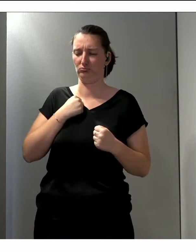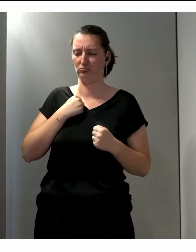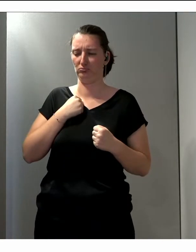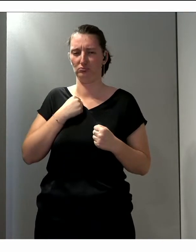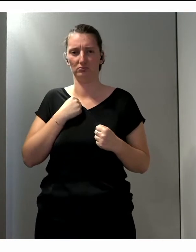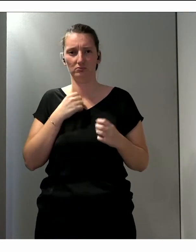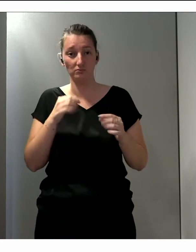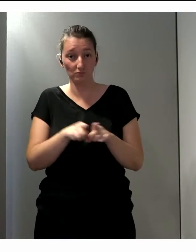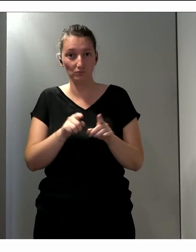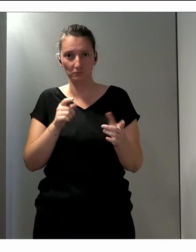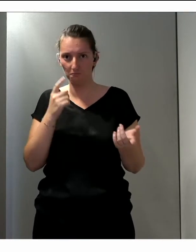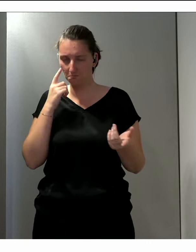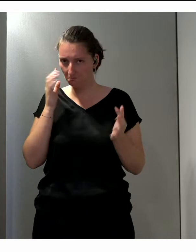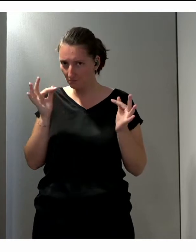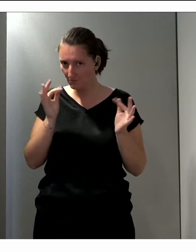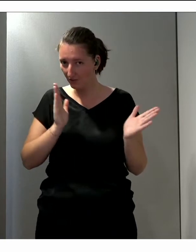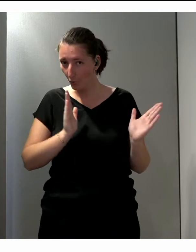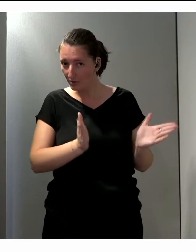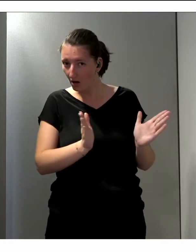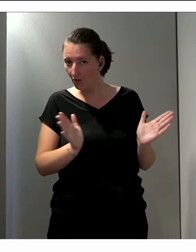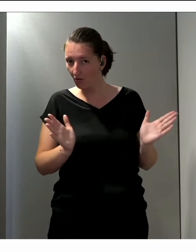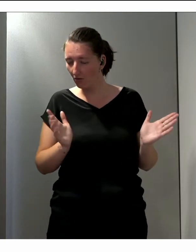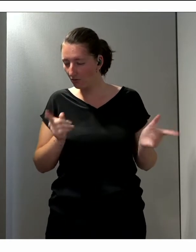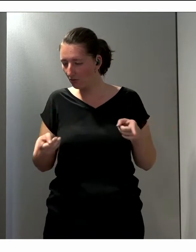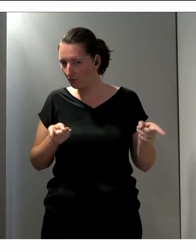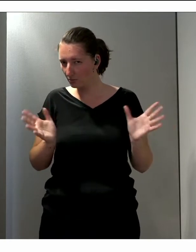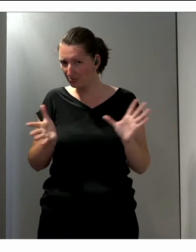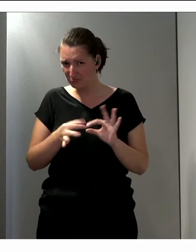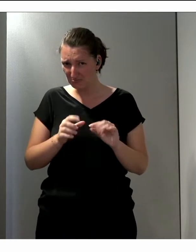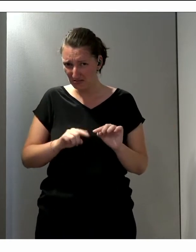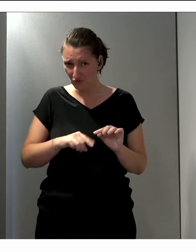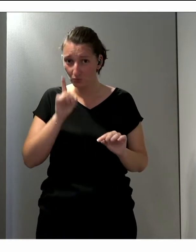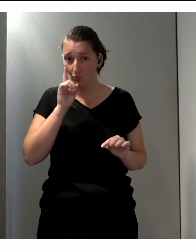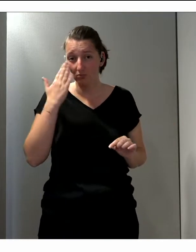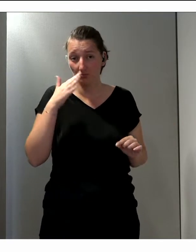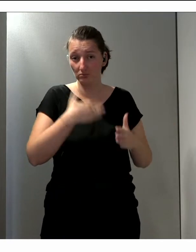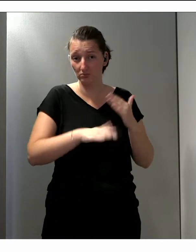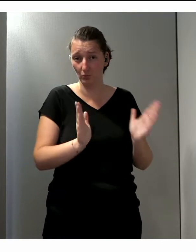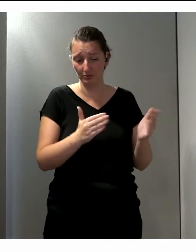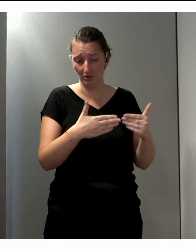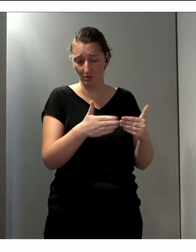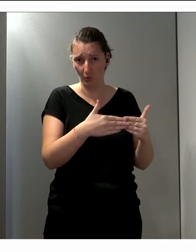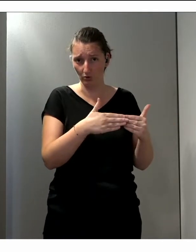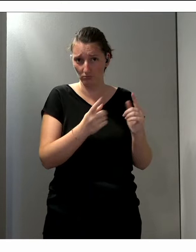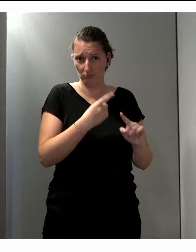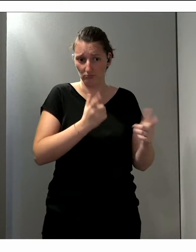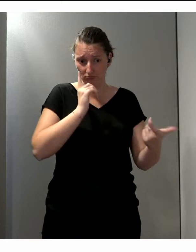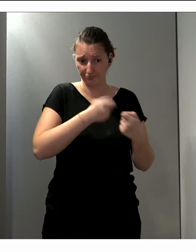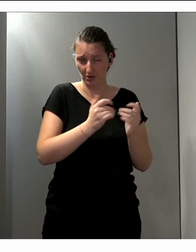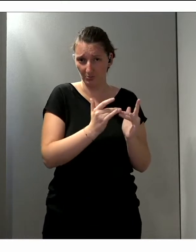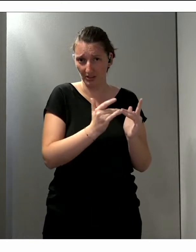part qu'on aurait trouvé dans des hôpitaux où là il y a effectivement des portes pour faire sortir les lits assez vite en cas